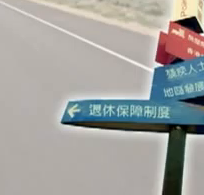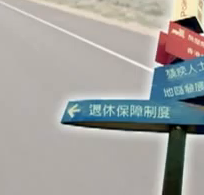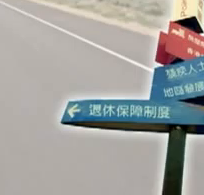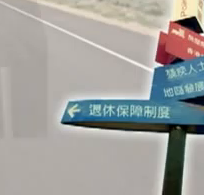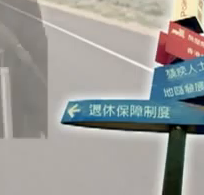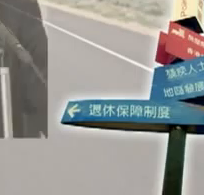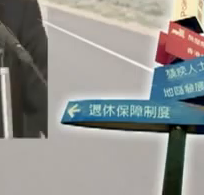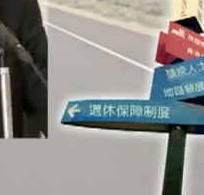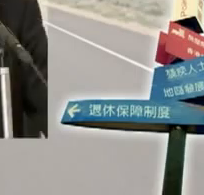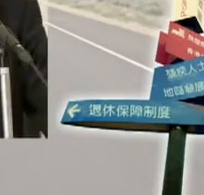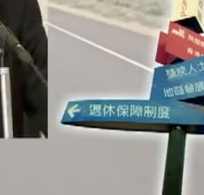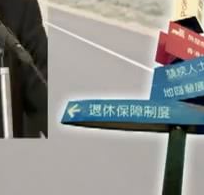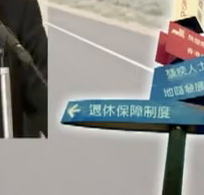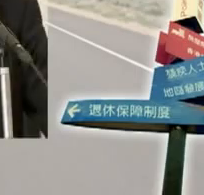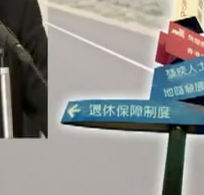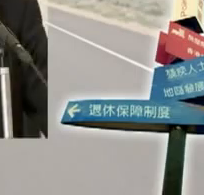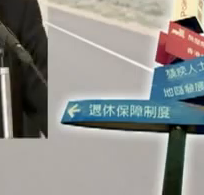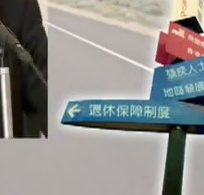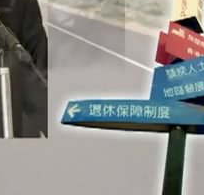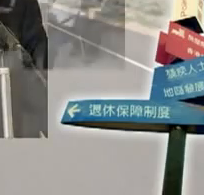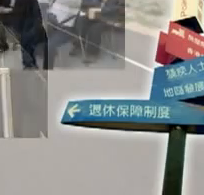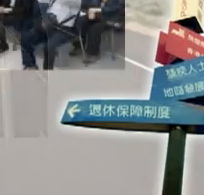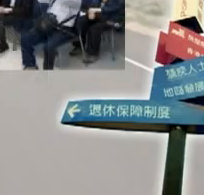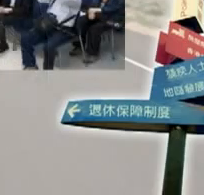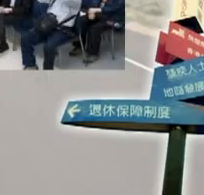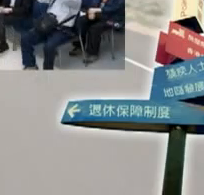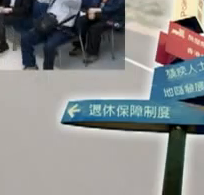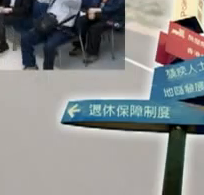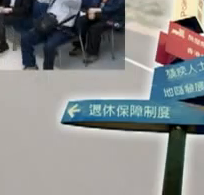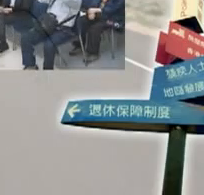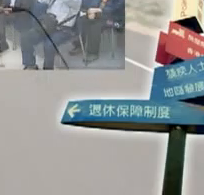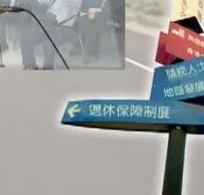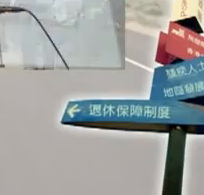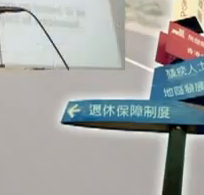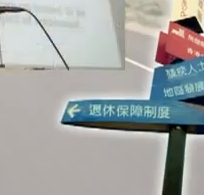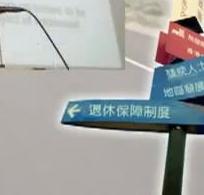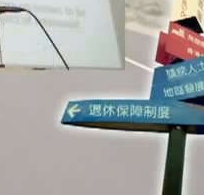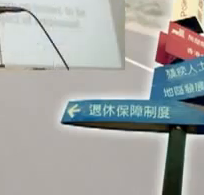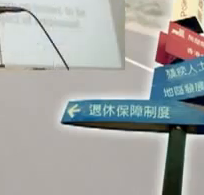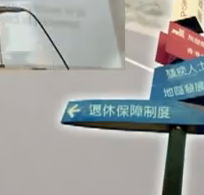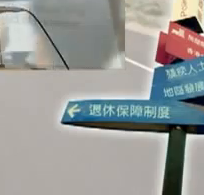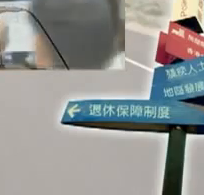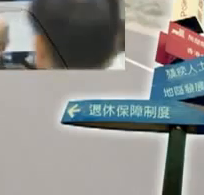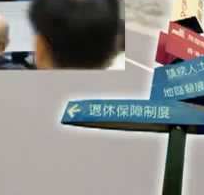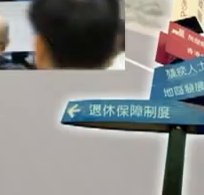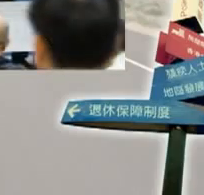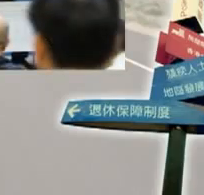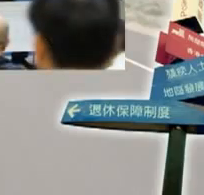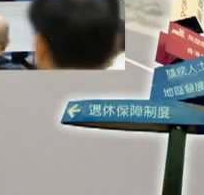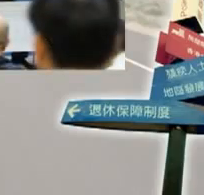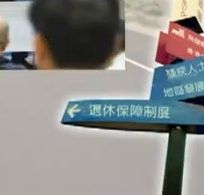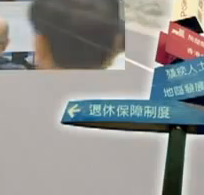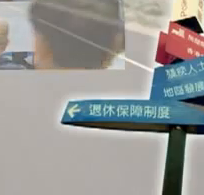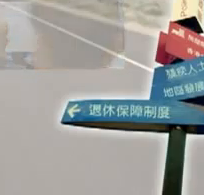题制作了一共8集的专辑，并请来来自各界界别的嘉宾就这个问题进行深入讨